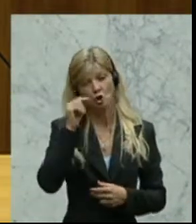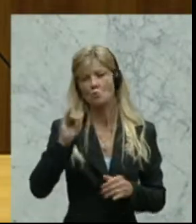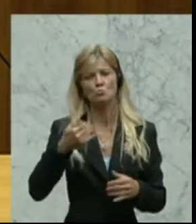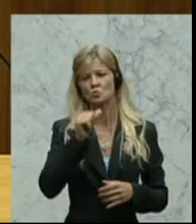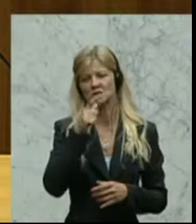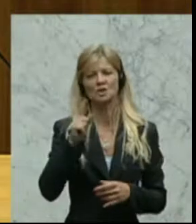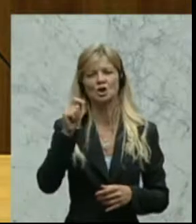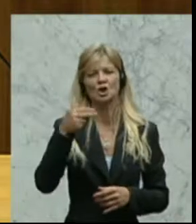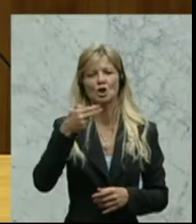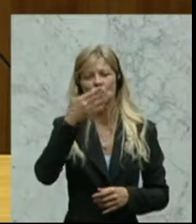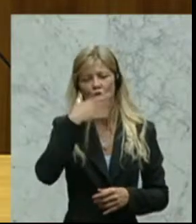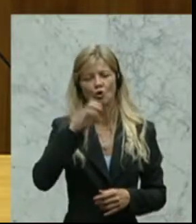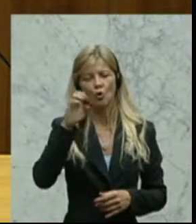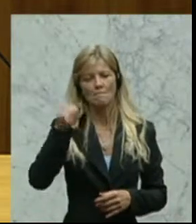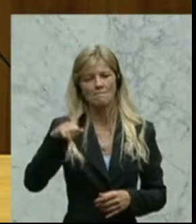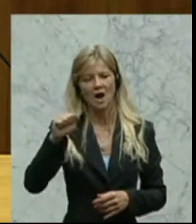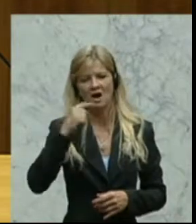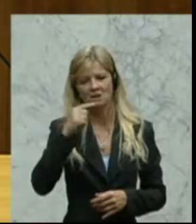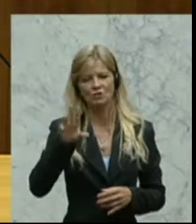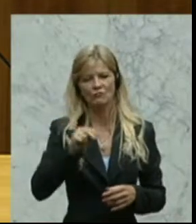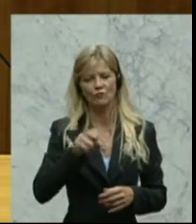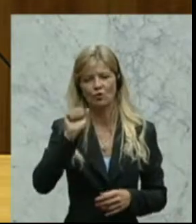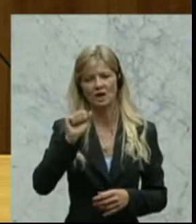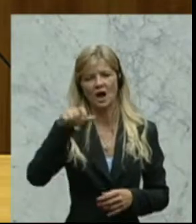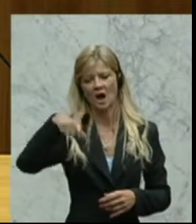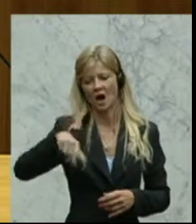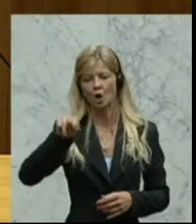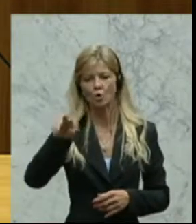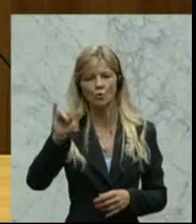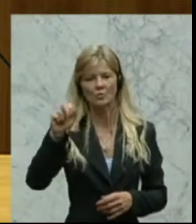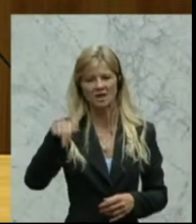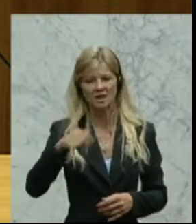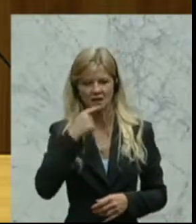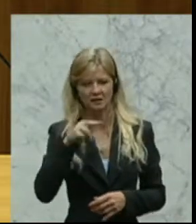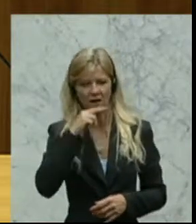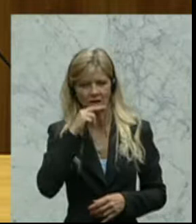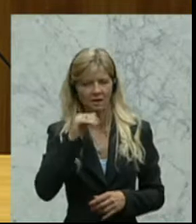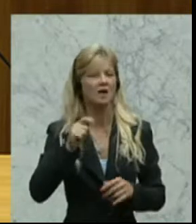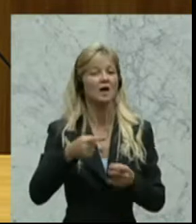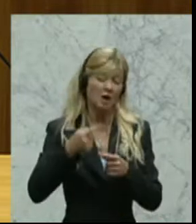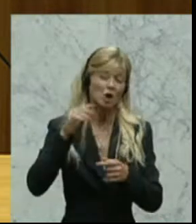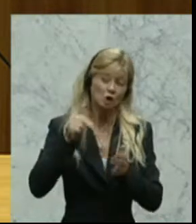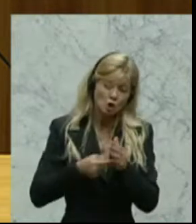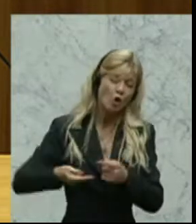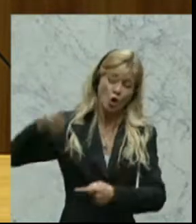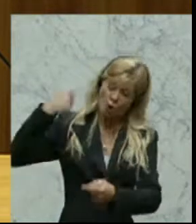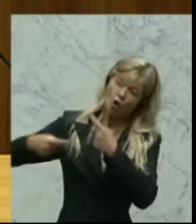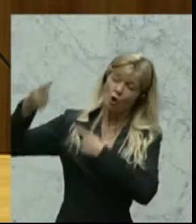Aquin, gehen wir vielleicht zurück zu Aristoteles, da können wir schon viel weiter zurückschauen in die Geschichte der Philosophie.